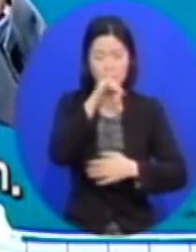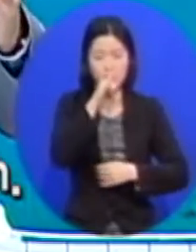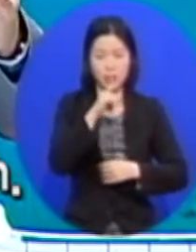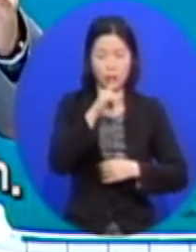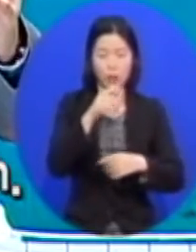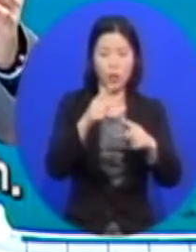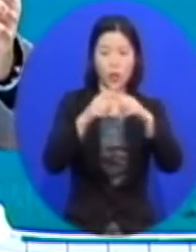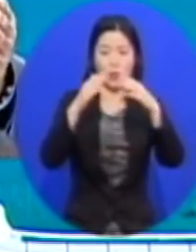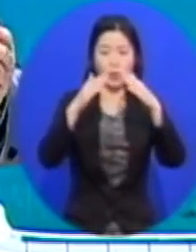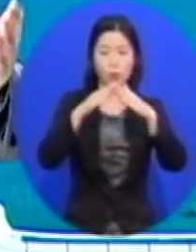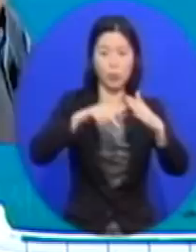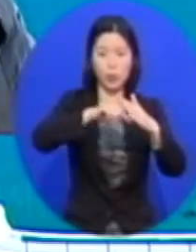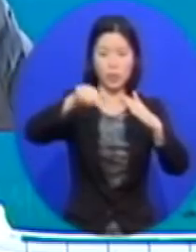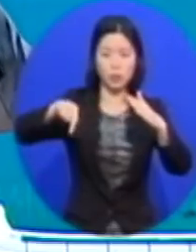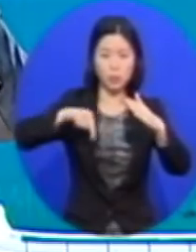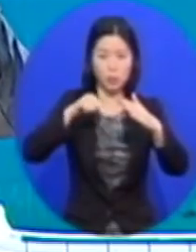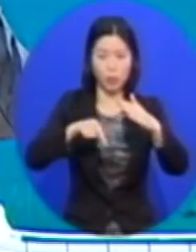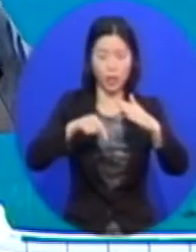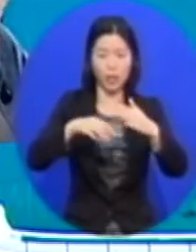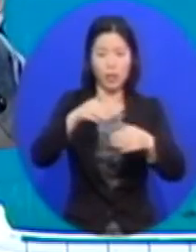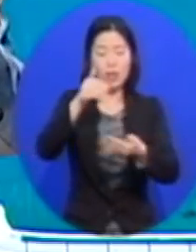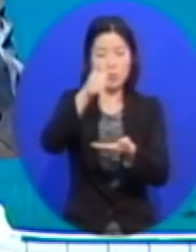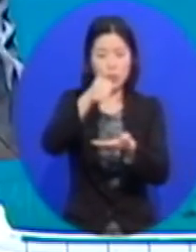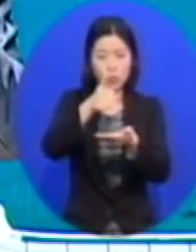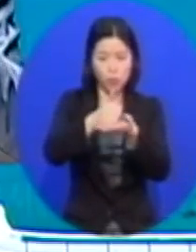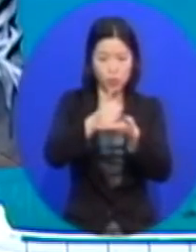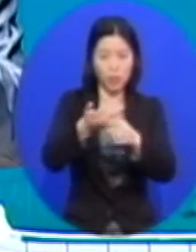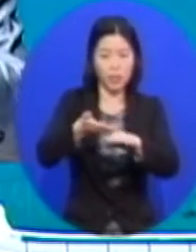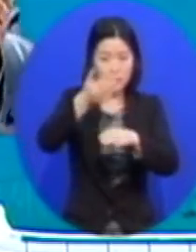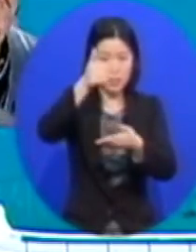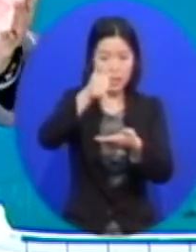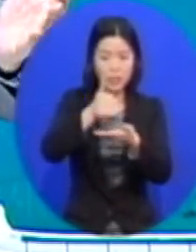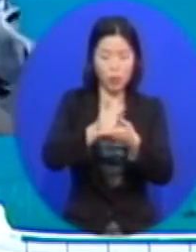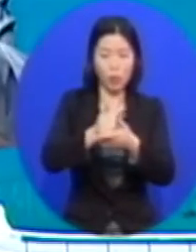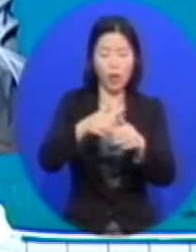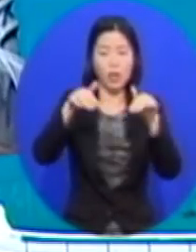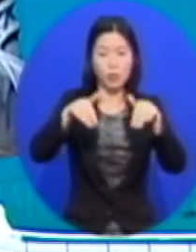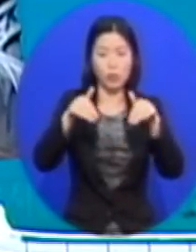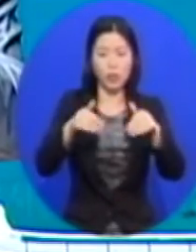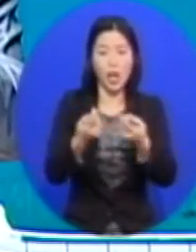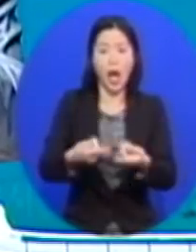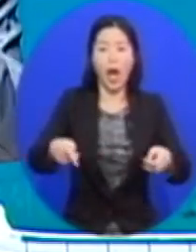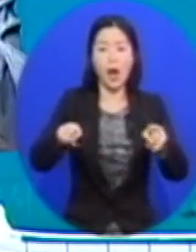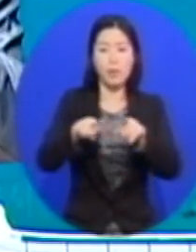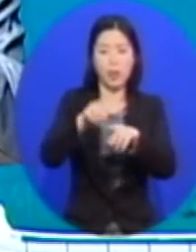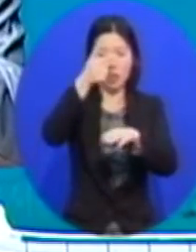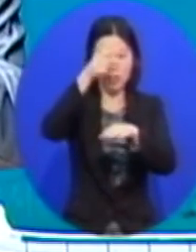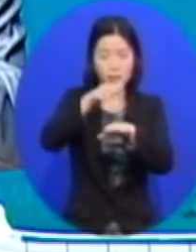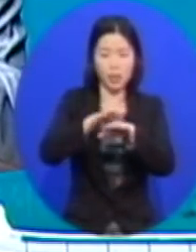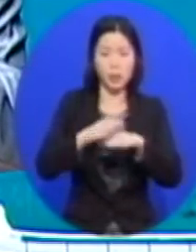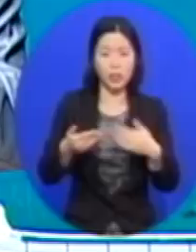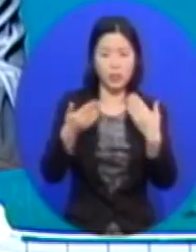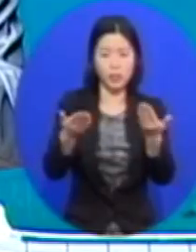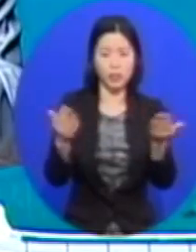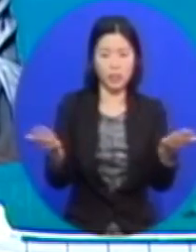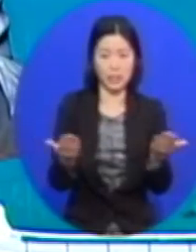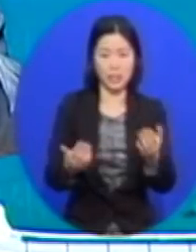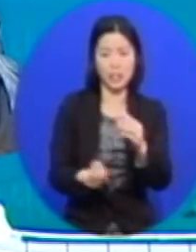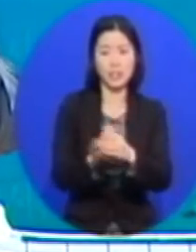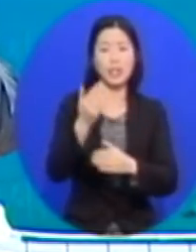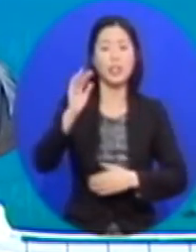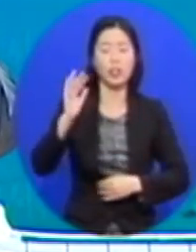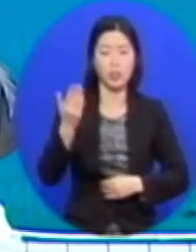교회 안에 이 주인과 상점과 노예들이 함께 예배를 드리는 일이 제 생기게 된 겁니다